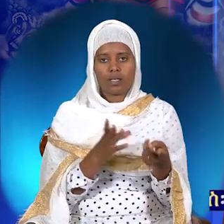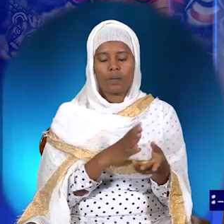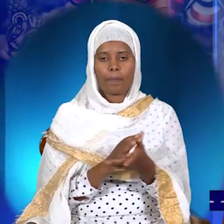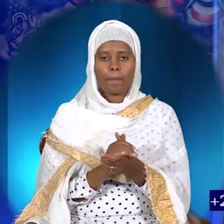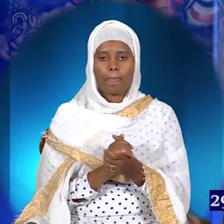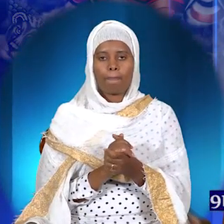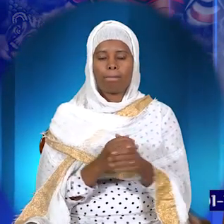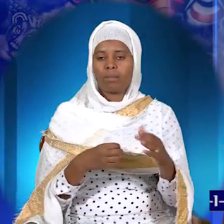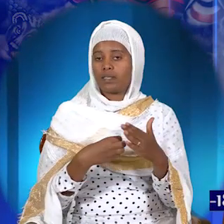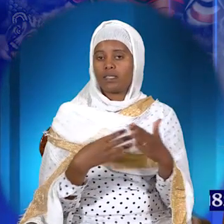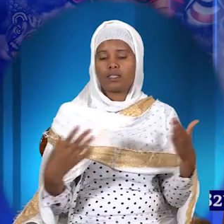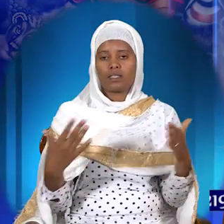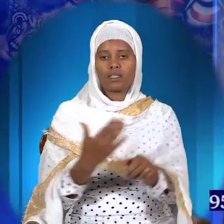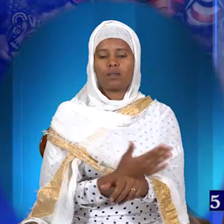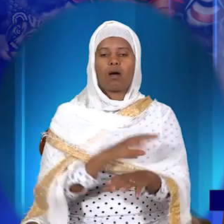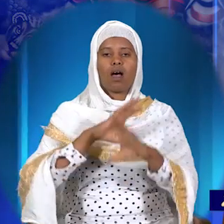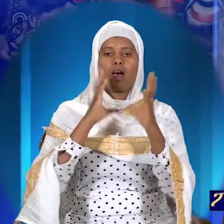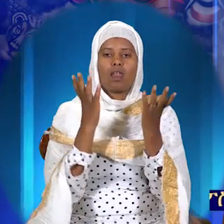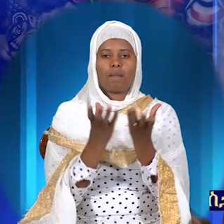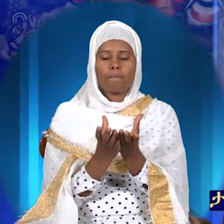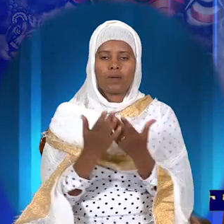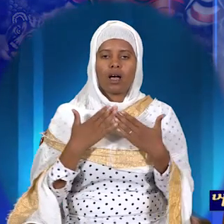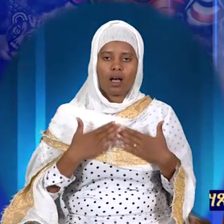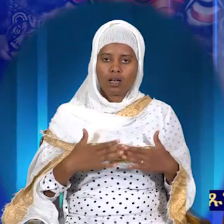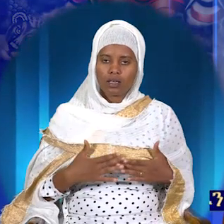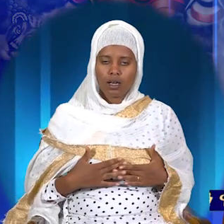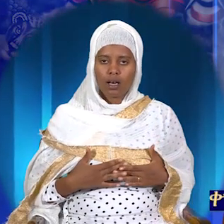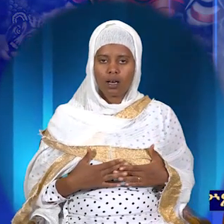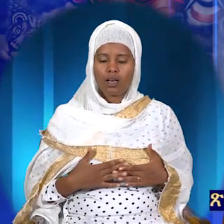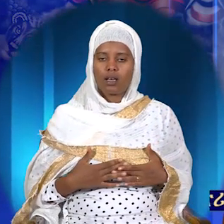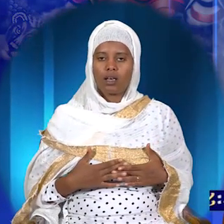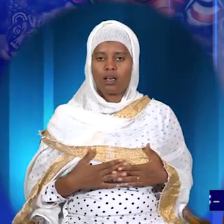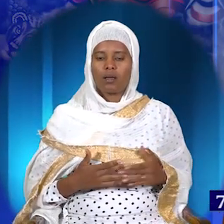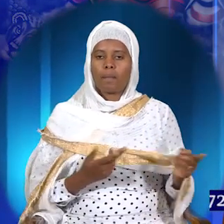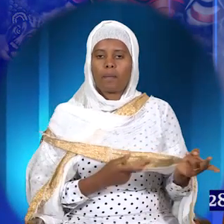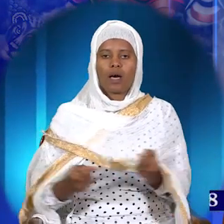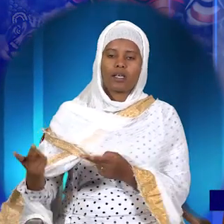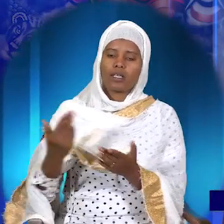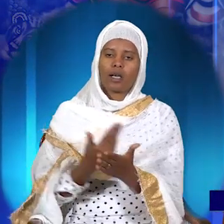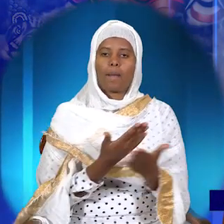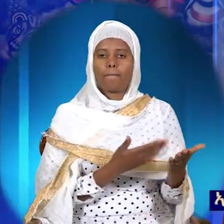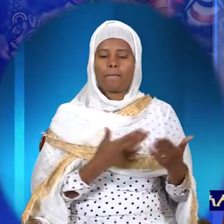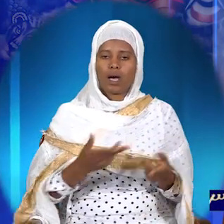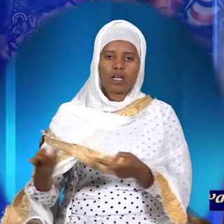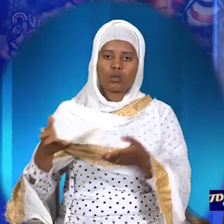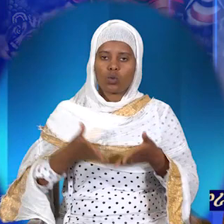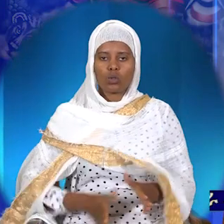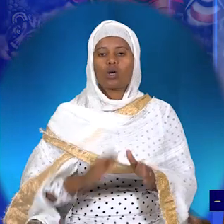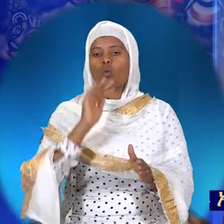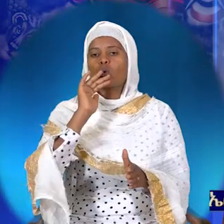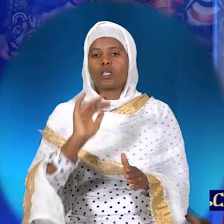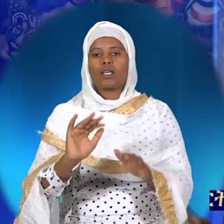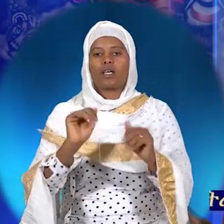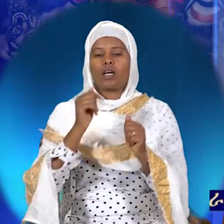መስክዕ ገሊፅዎሎ ስለዚ ቅድሚ ዓለም ኣካል ካብ ኣካል ባህሪ ካብ ባህሪ